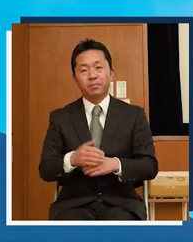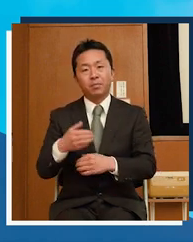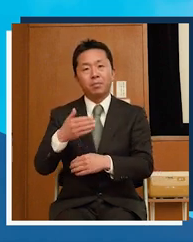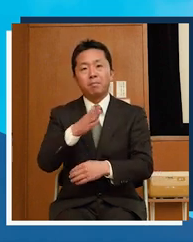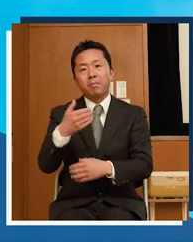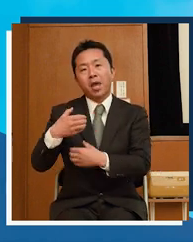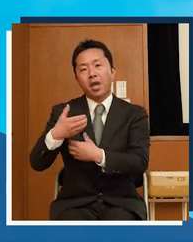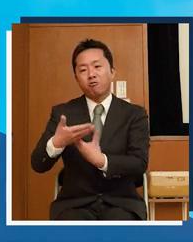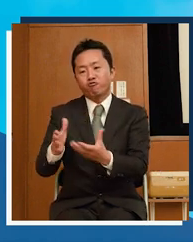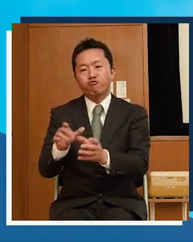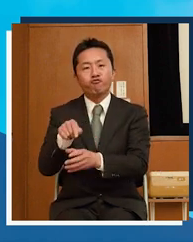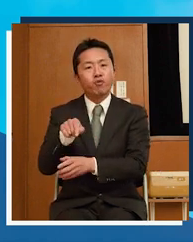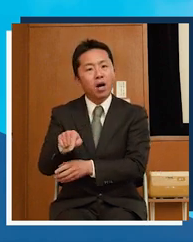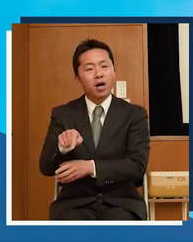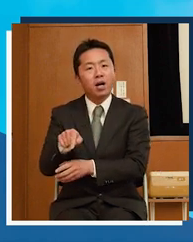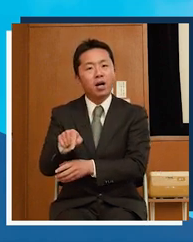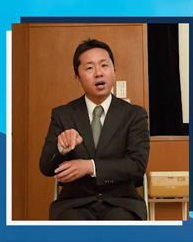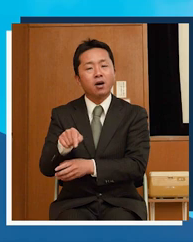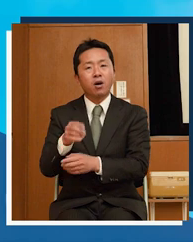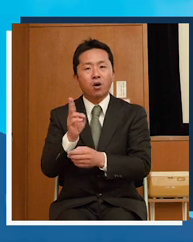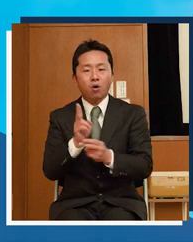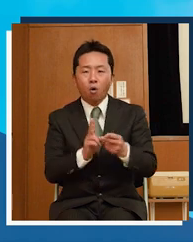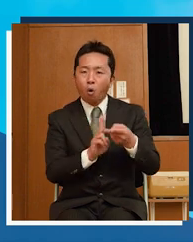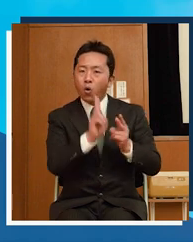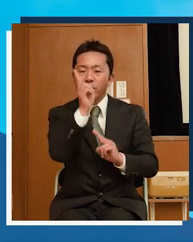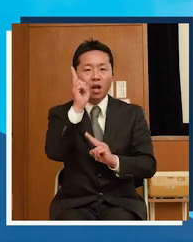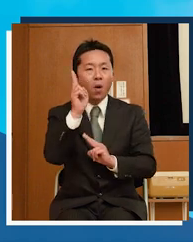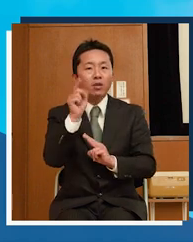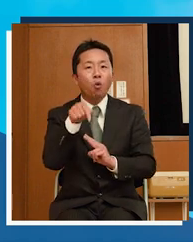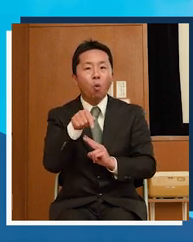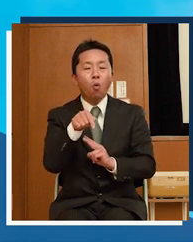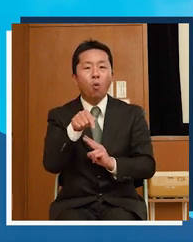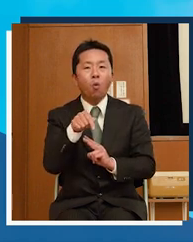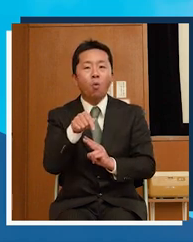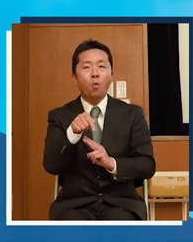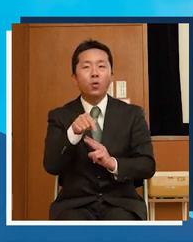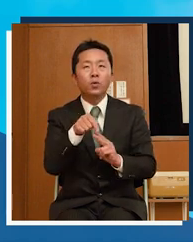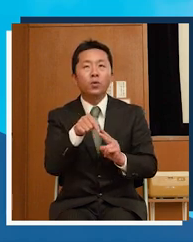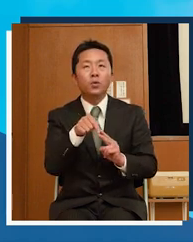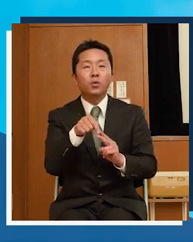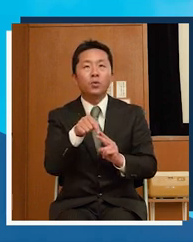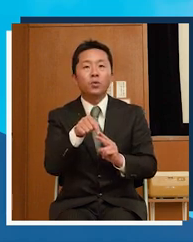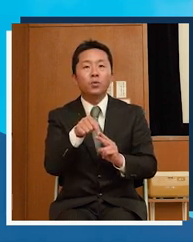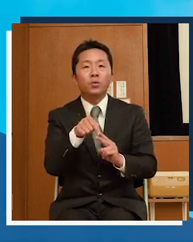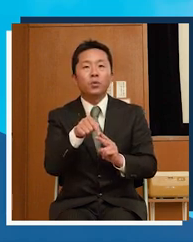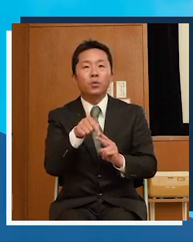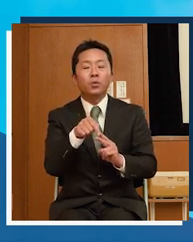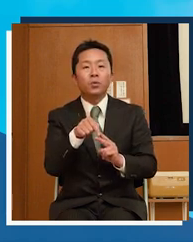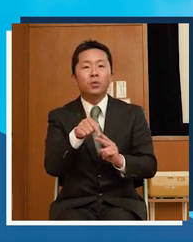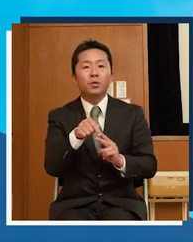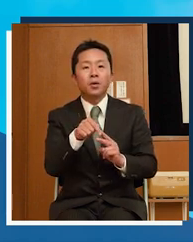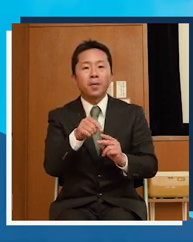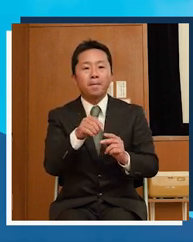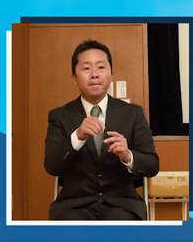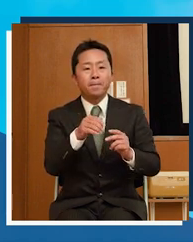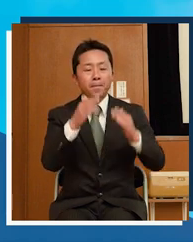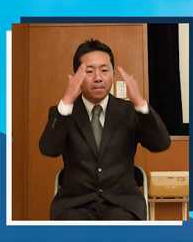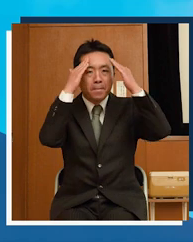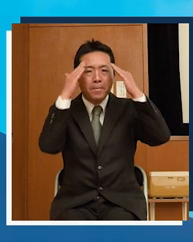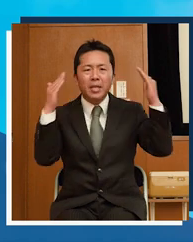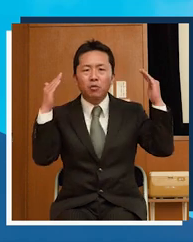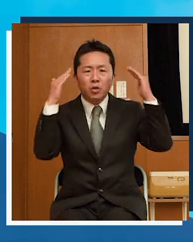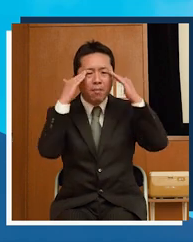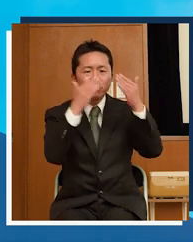え沖縄とそして1965年からはえ米軍も乗り込んでいったベトナム戦争の